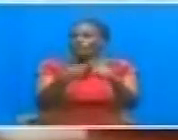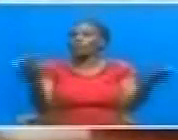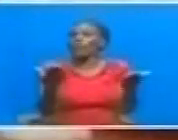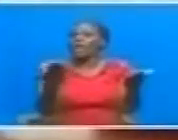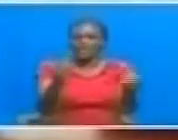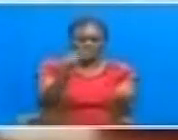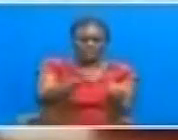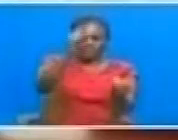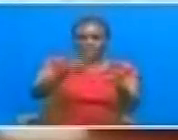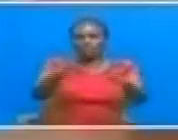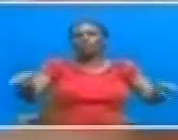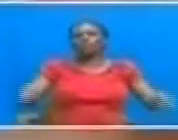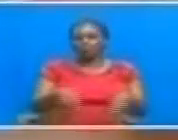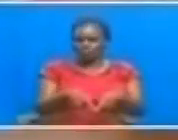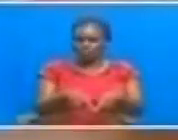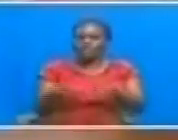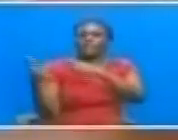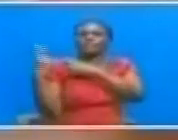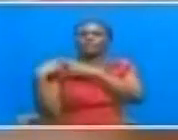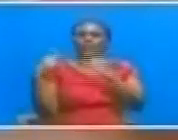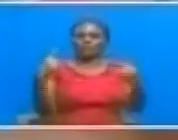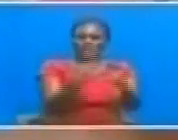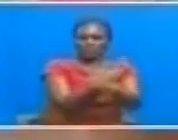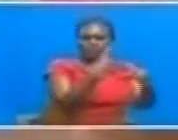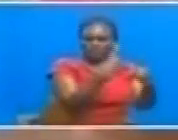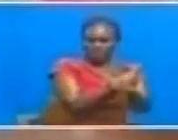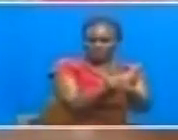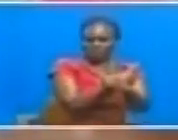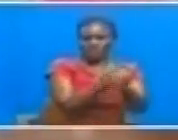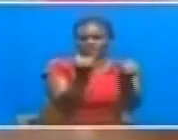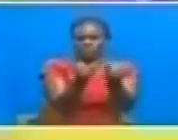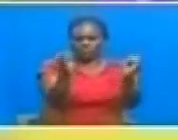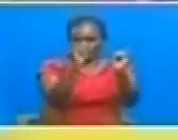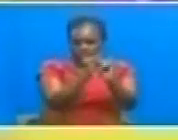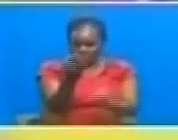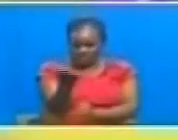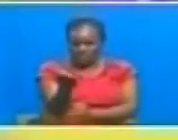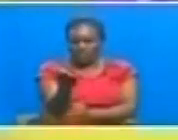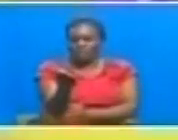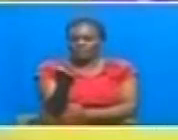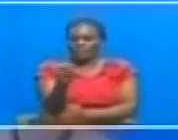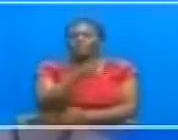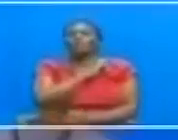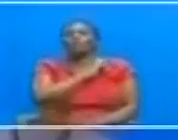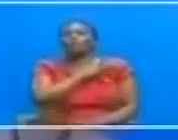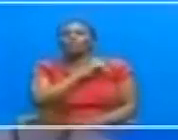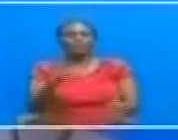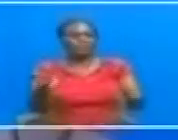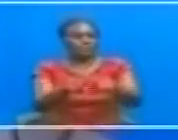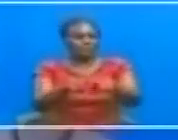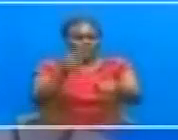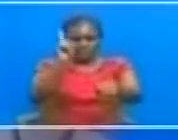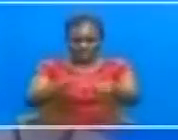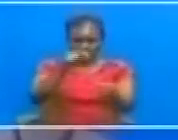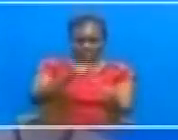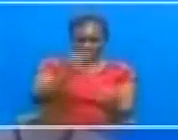maabara. Makosa ambayo washikadau tofauti wakiwemo wale wa taasisi ya kuidhinisha huduma hiyo Kenas wanalalamikia. Wakati wa upimaji,